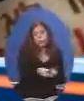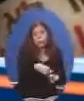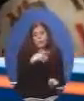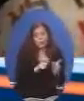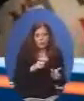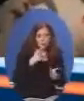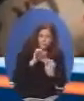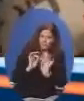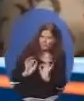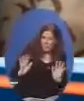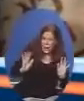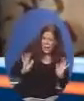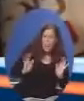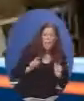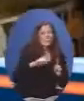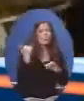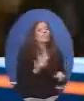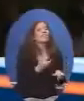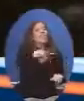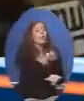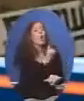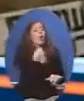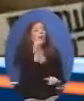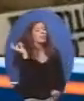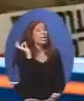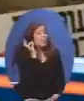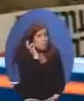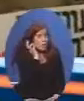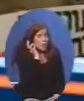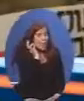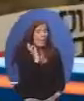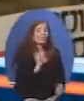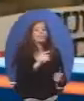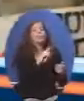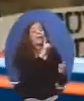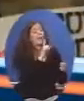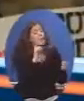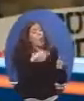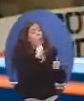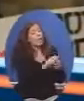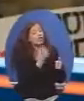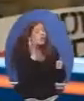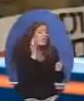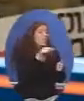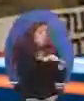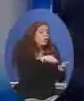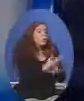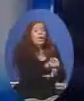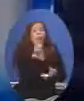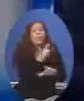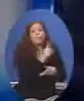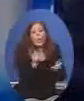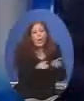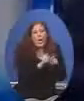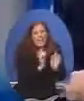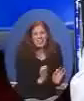מיליון אחוז, אבל אתה יודע, פה אתה לא הבאת את הטענות. לא אמרת, גברת, אמא א' ב', אומרת שילדה ג' ד', לקחו ממנה